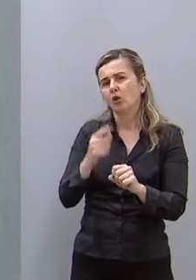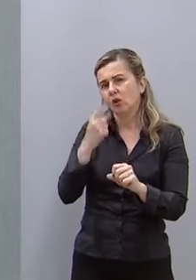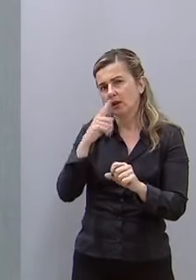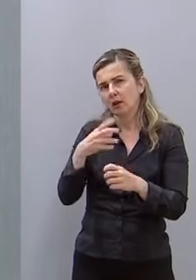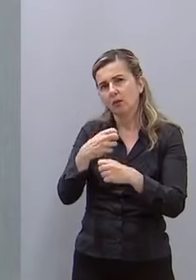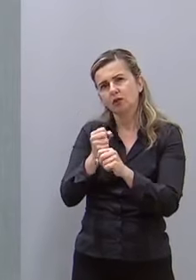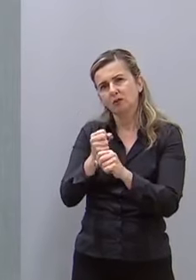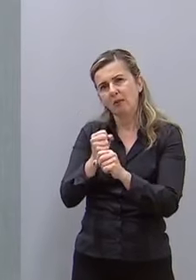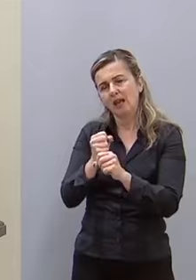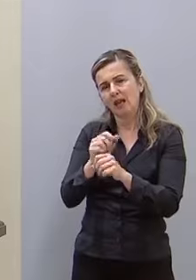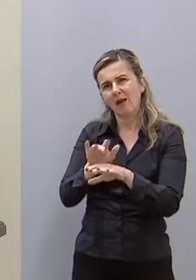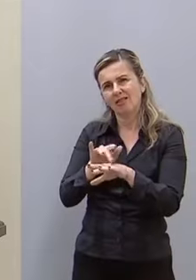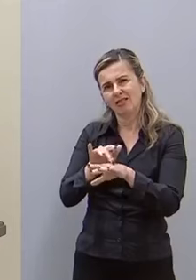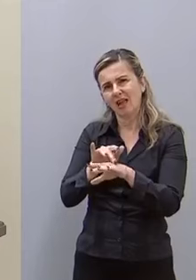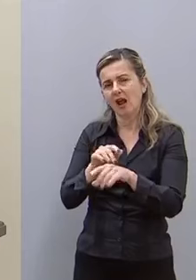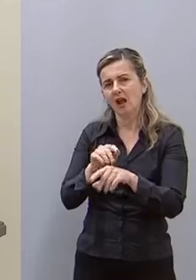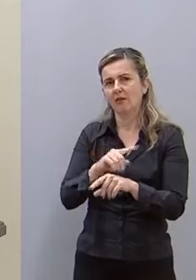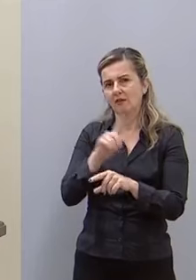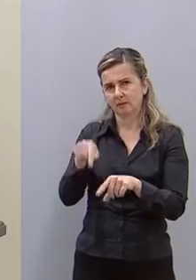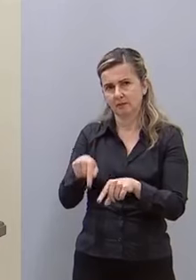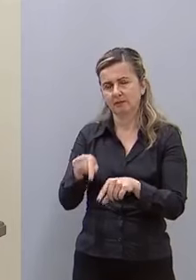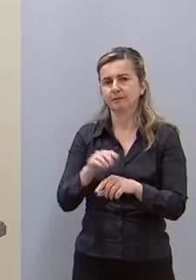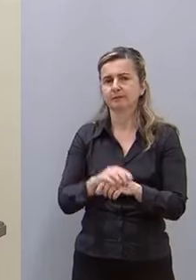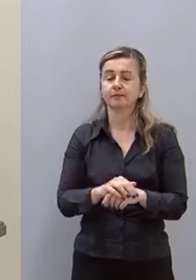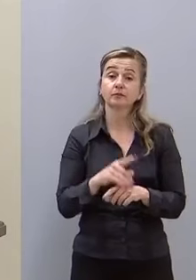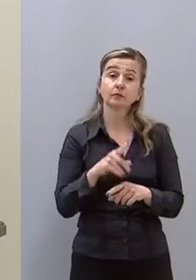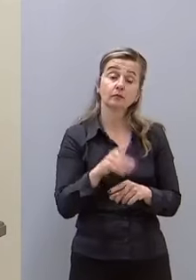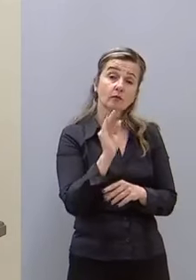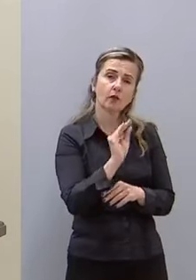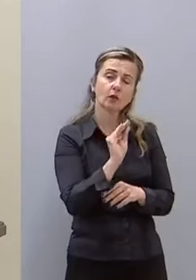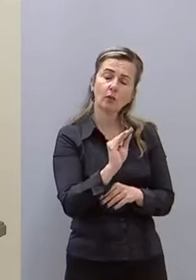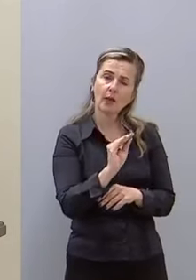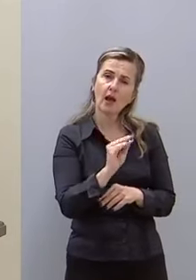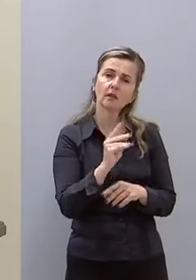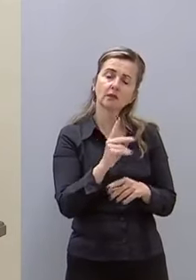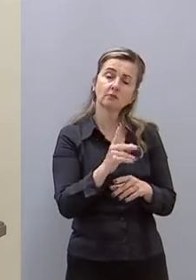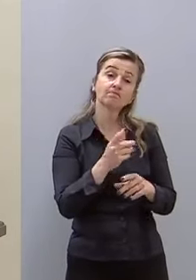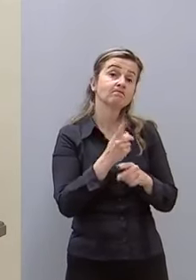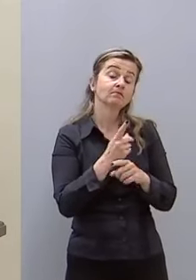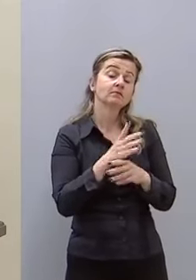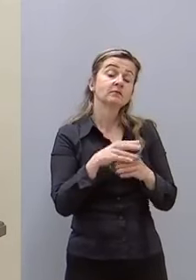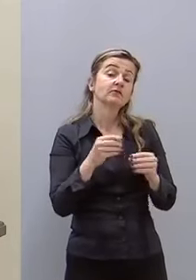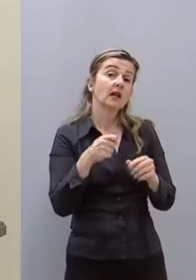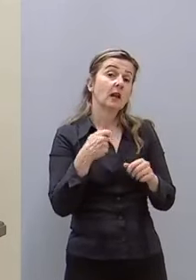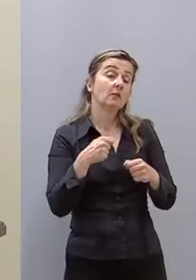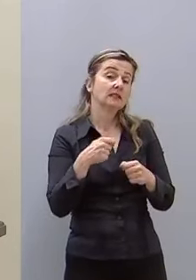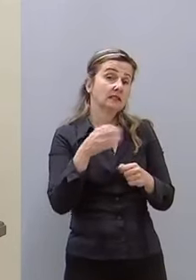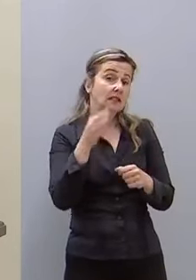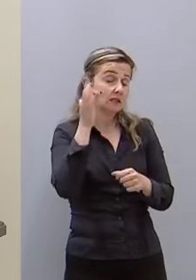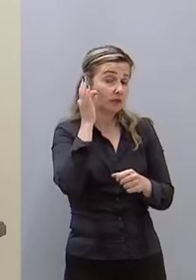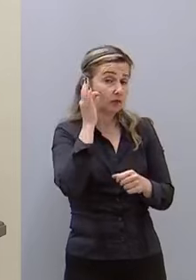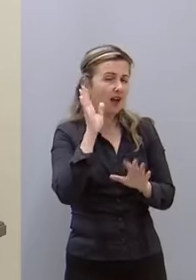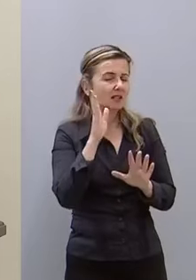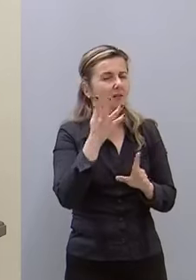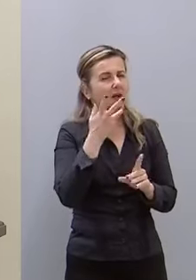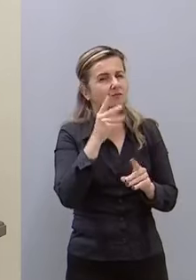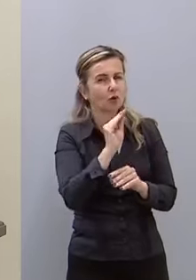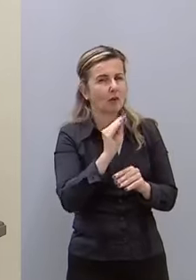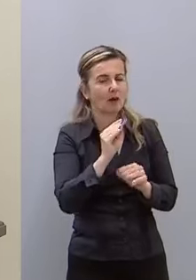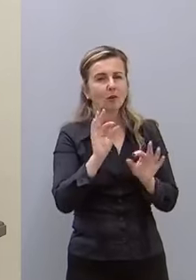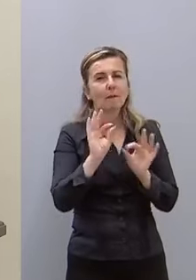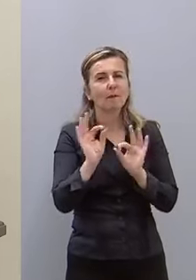sperimentale una domanda che come posta dovrebbe essere rivolta al presidente fugati però magari una precisazione perché adesso